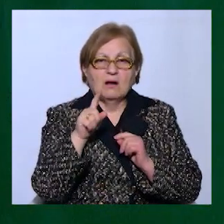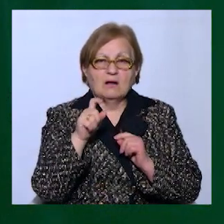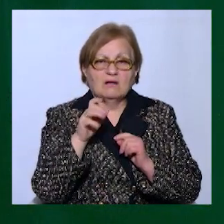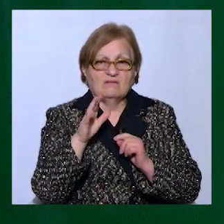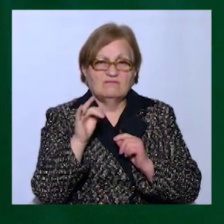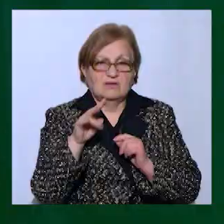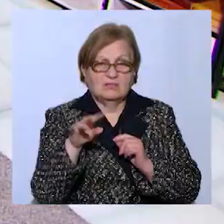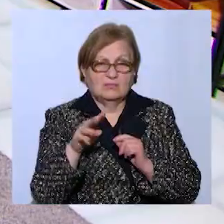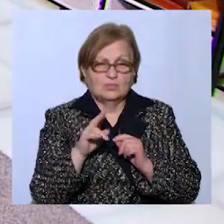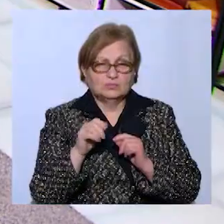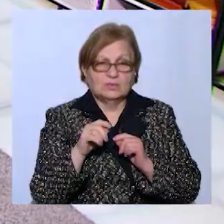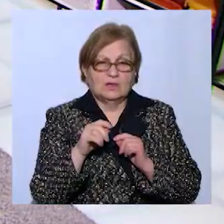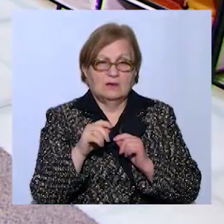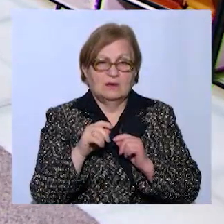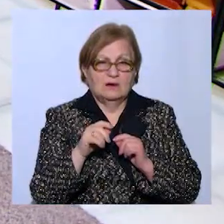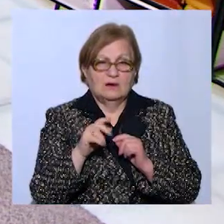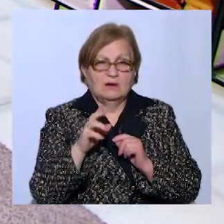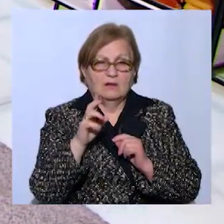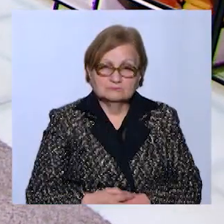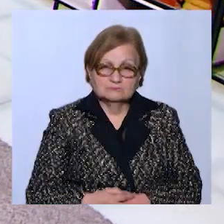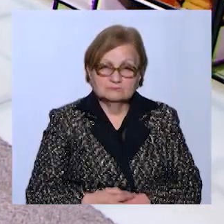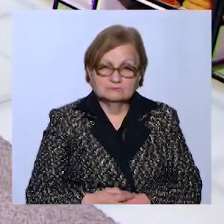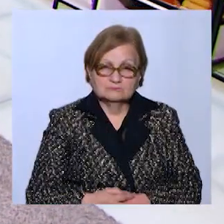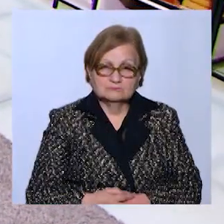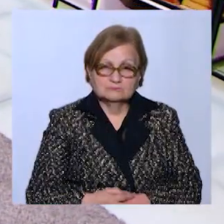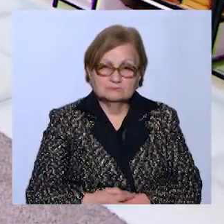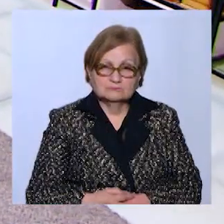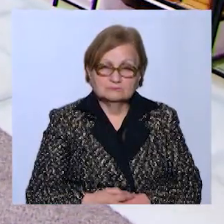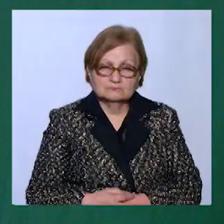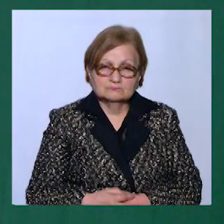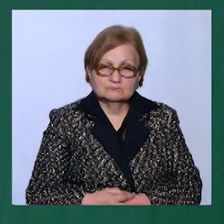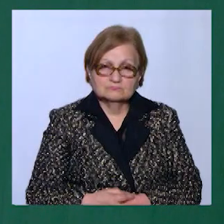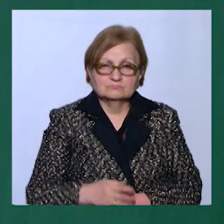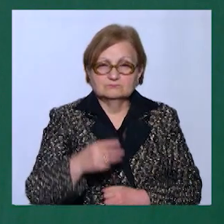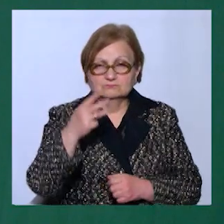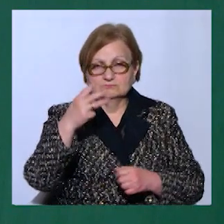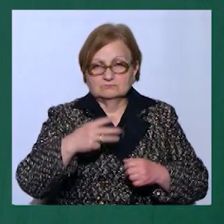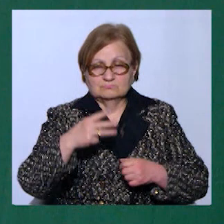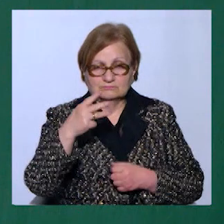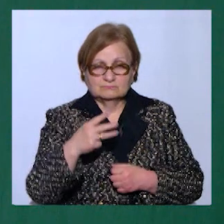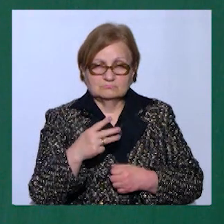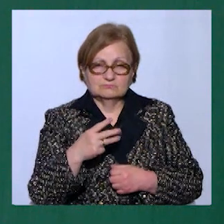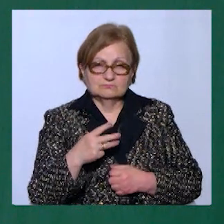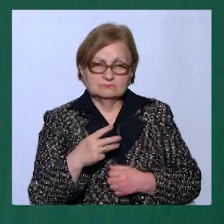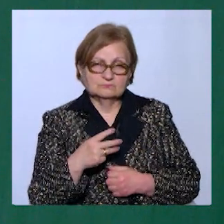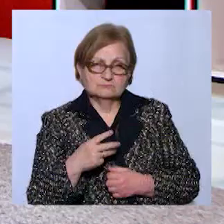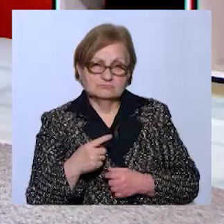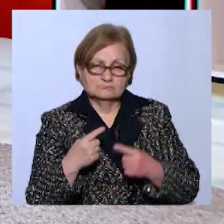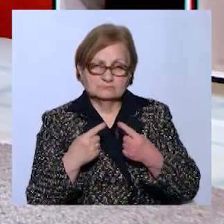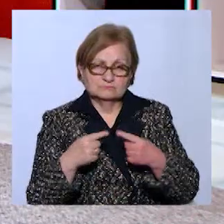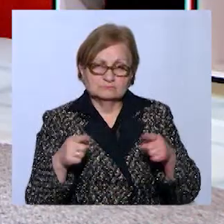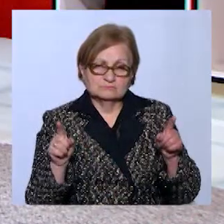ბლაგ კუთხა, მართ კუთხა. მართ კუთხა, ბლაგ კუთხა და მახვილ კუთხა. სხვანაირი